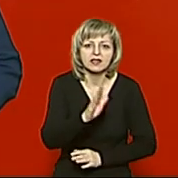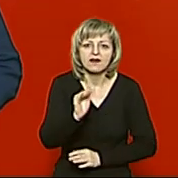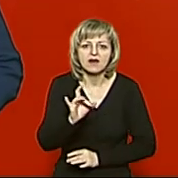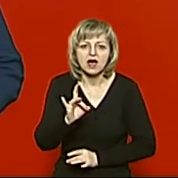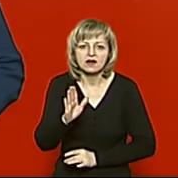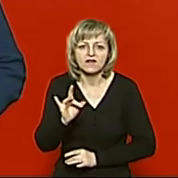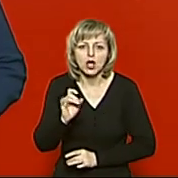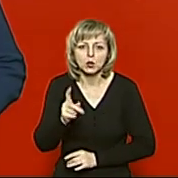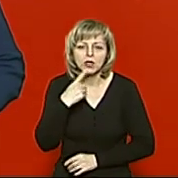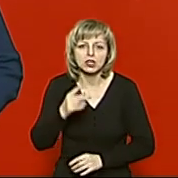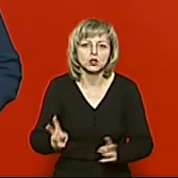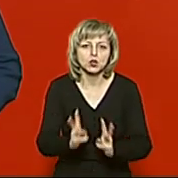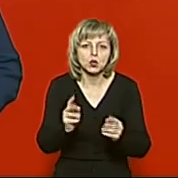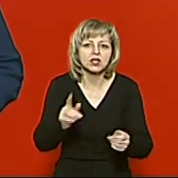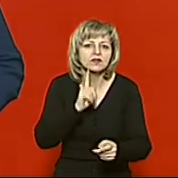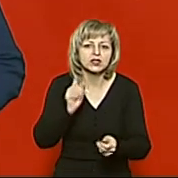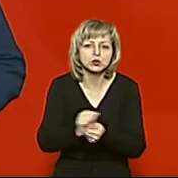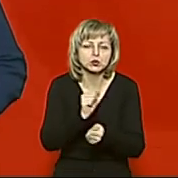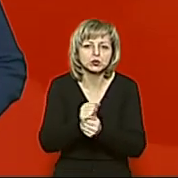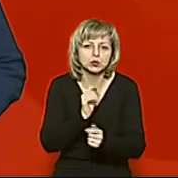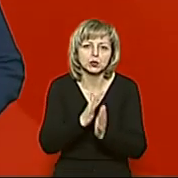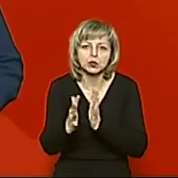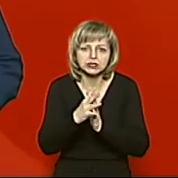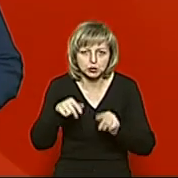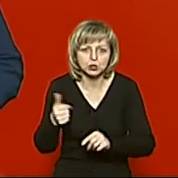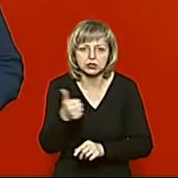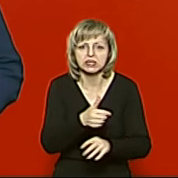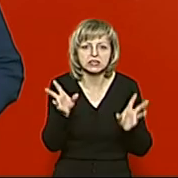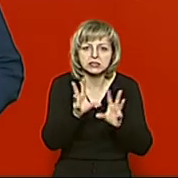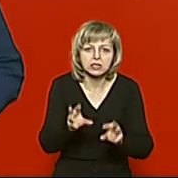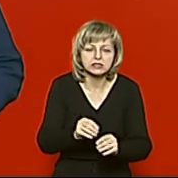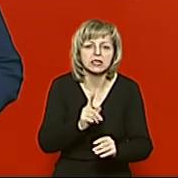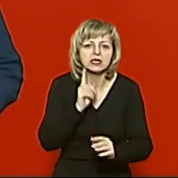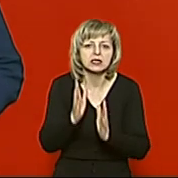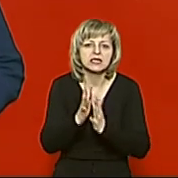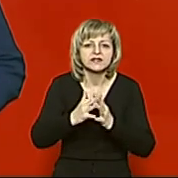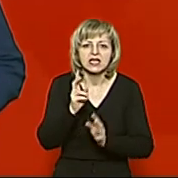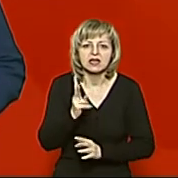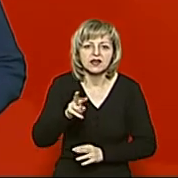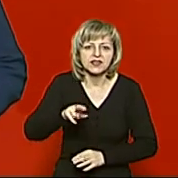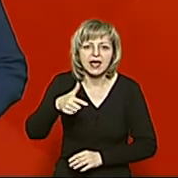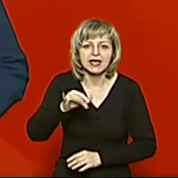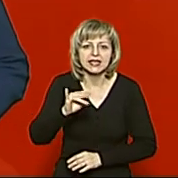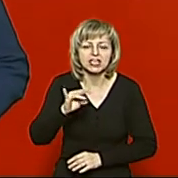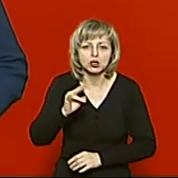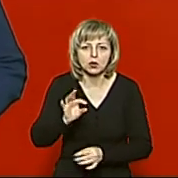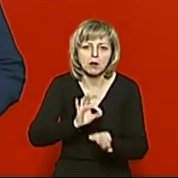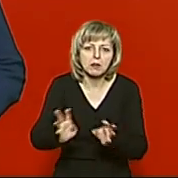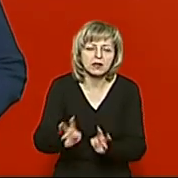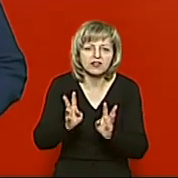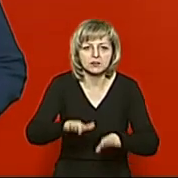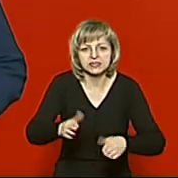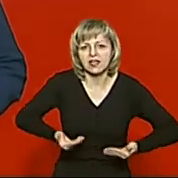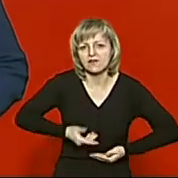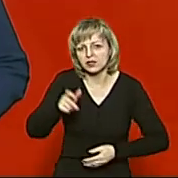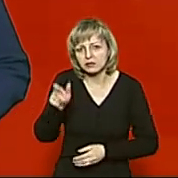Варварук. Каже, горів сухостій і цього тижня. Учора пожежники загасили палаючу траву у селі Княгининок. Сухостій палив місцевий мешканець,